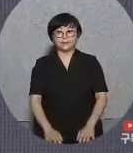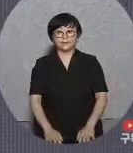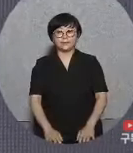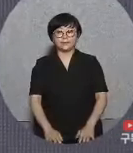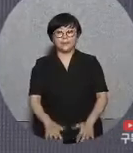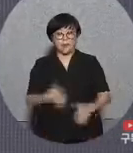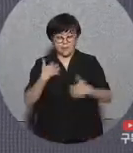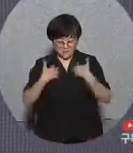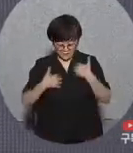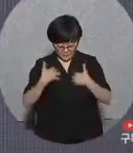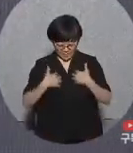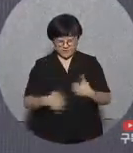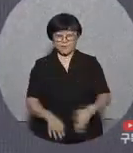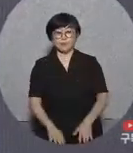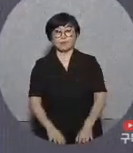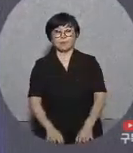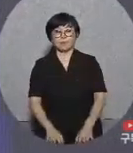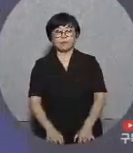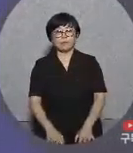반갑습니다